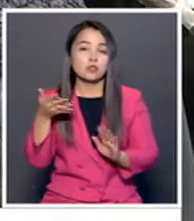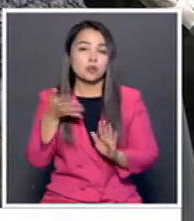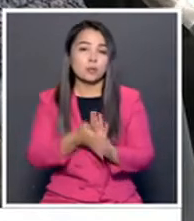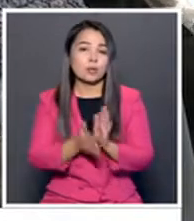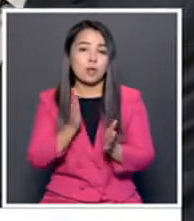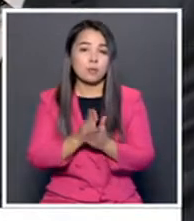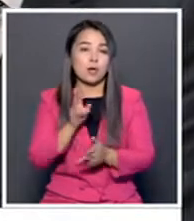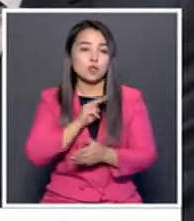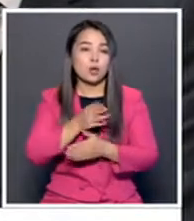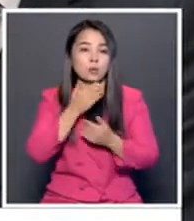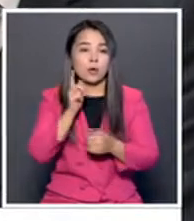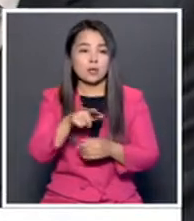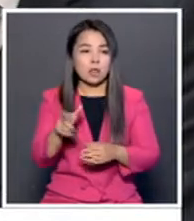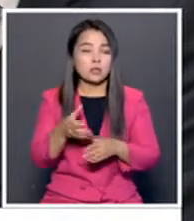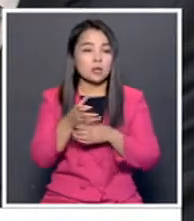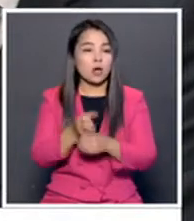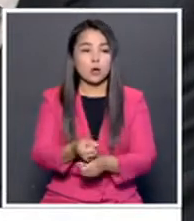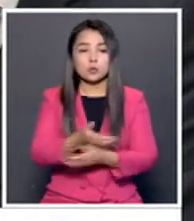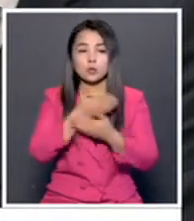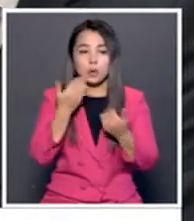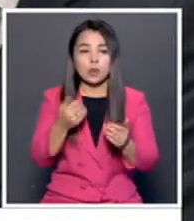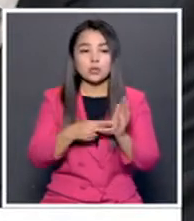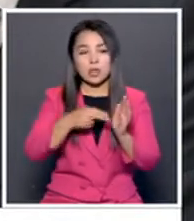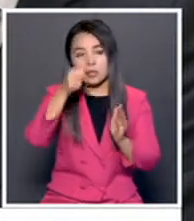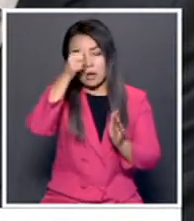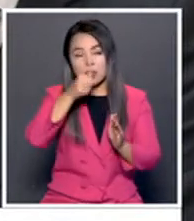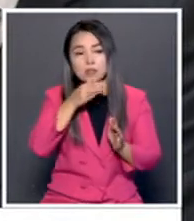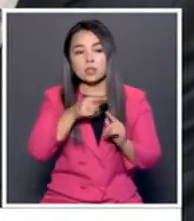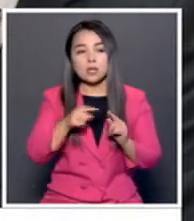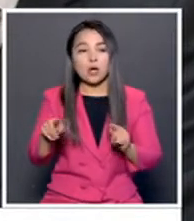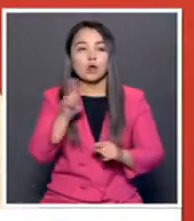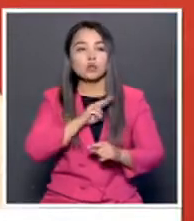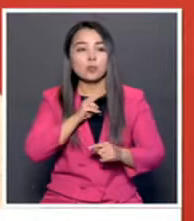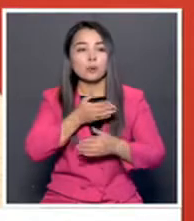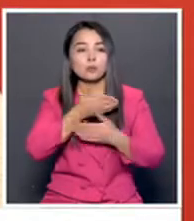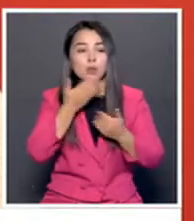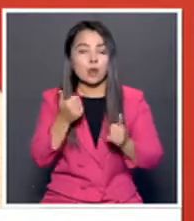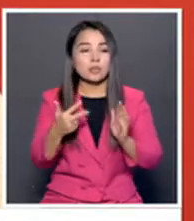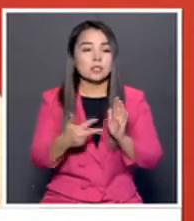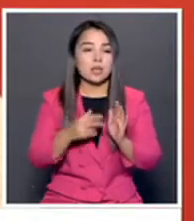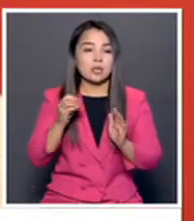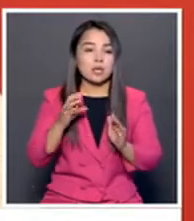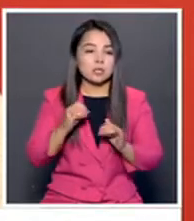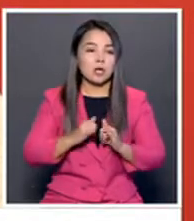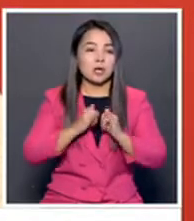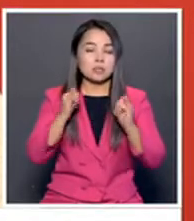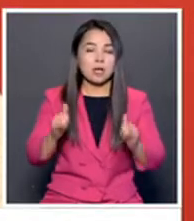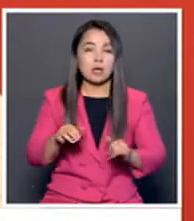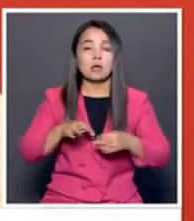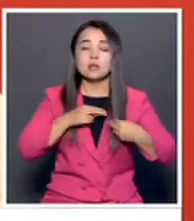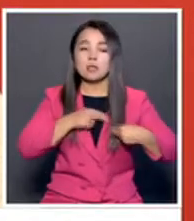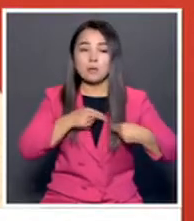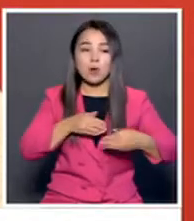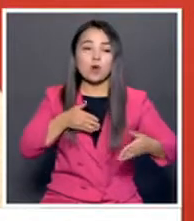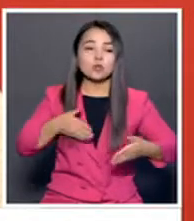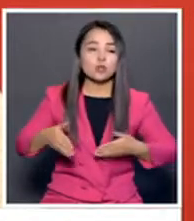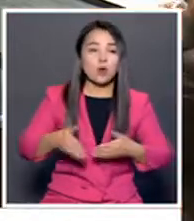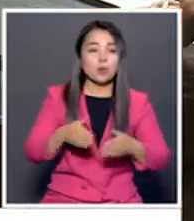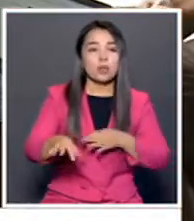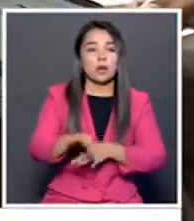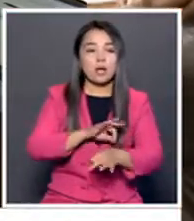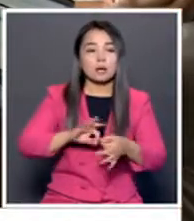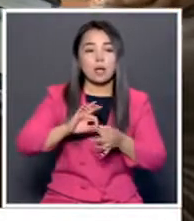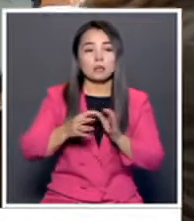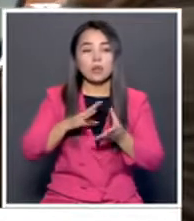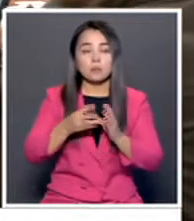Алайда жұмыссыздар саны азайған жоқ. Тіпті соңғы 7 айда жұмыссыздық 8 есе өскен. Өйткені еңбек пен жол картасы аясында ашылған орындардың